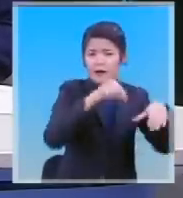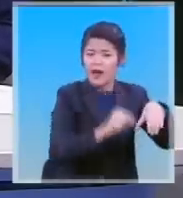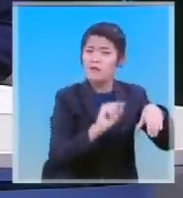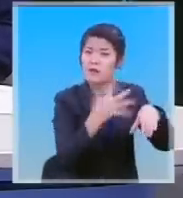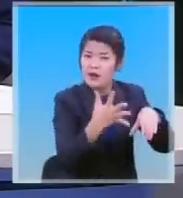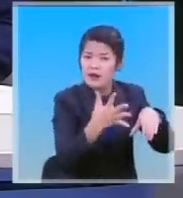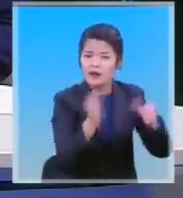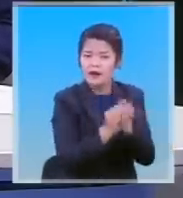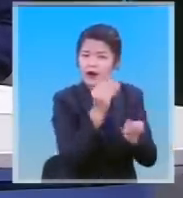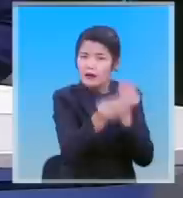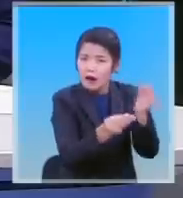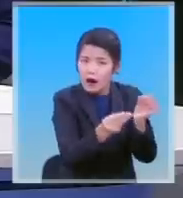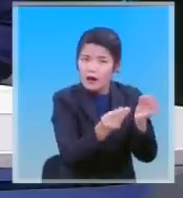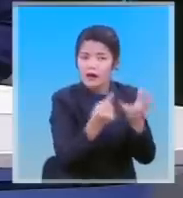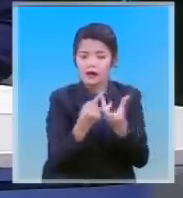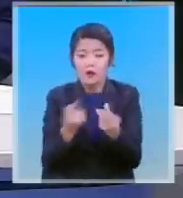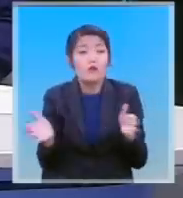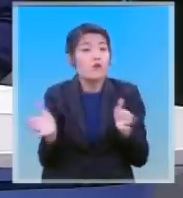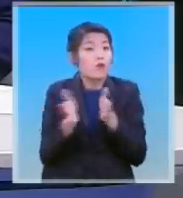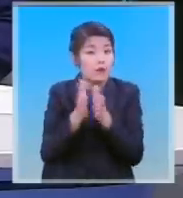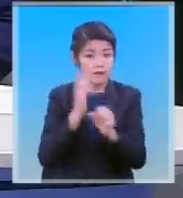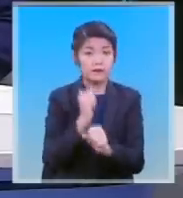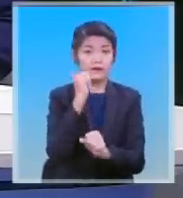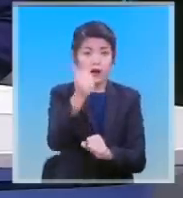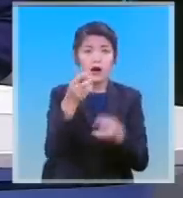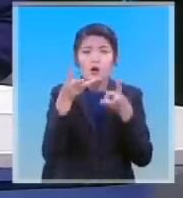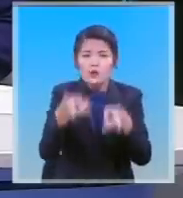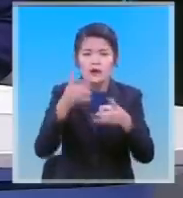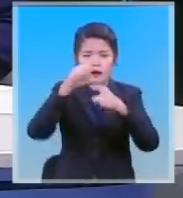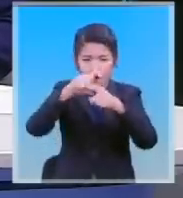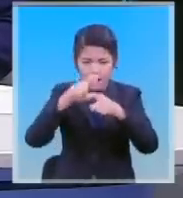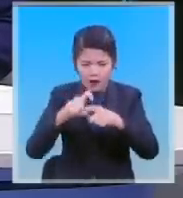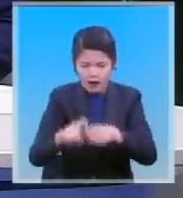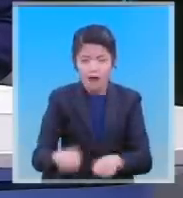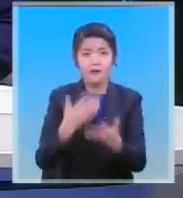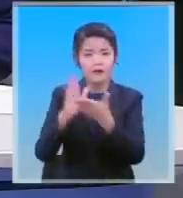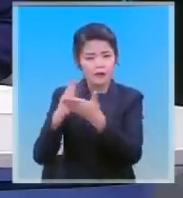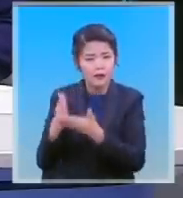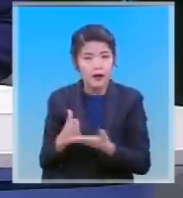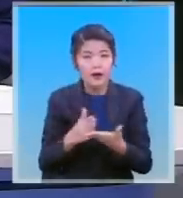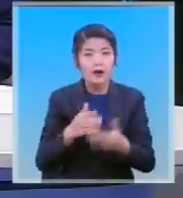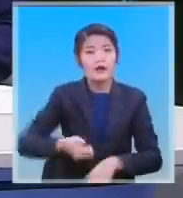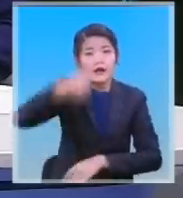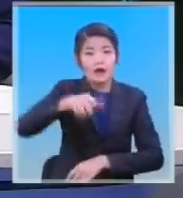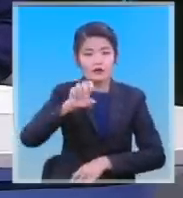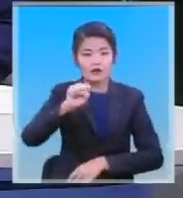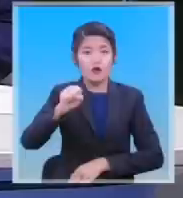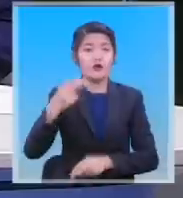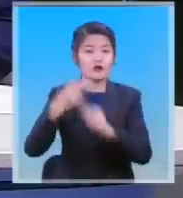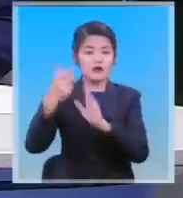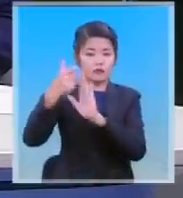าก็ยังสามารถเอามานับรวมนะคะแล้วก็มีสูตรในการคำนวณออกมาเพื่อจะได้เป็นส.ส.บัญชีรายชื่อหรือว่